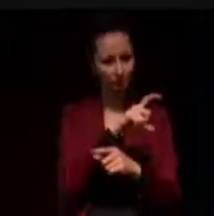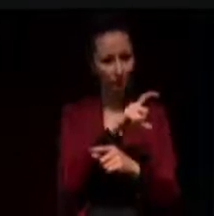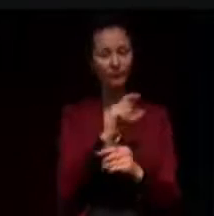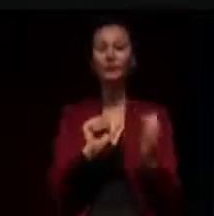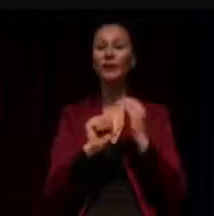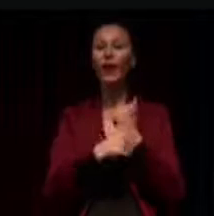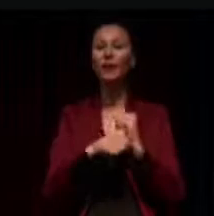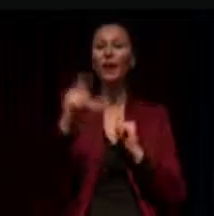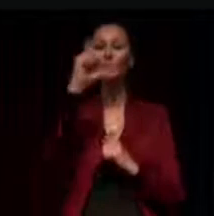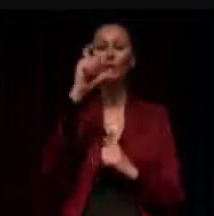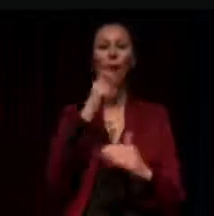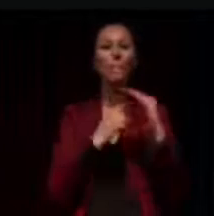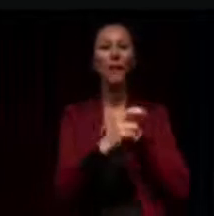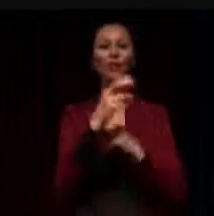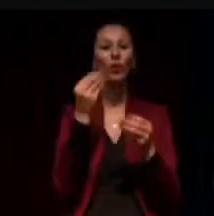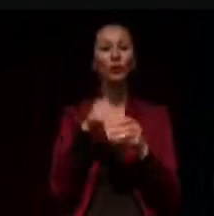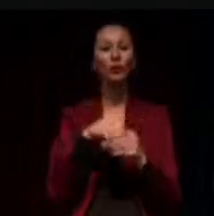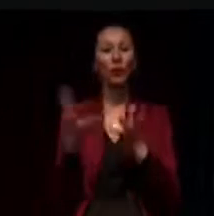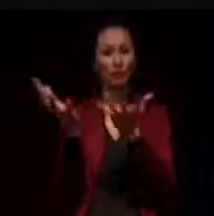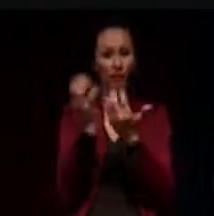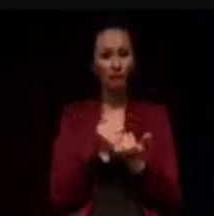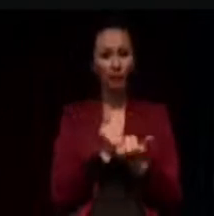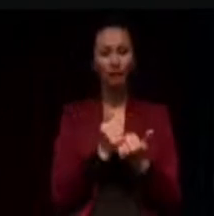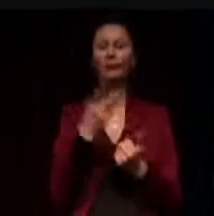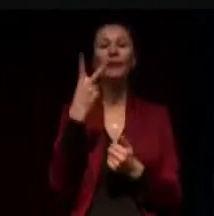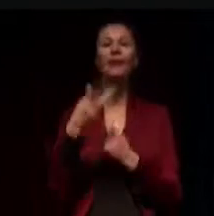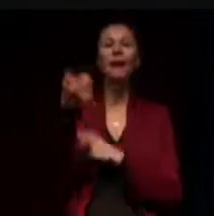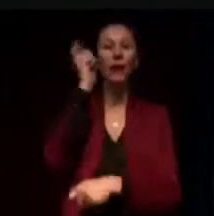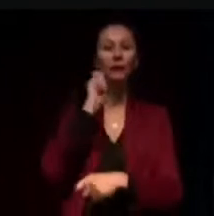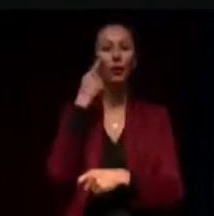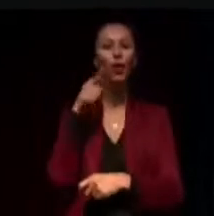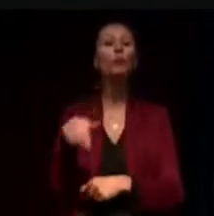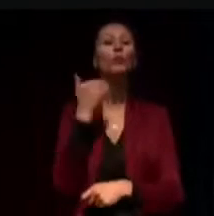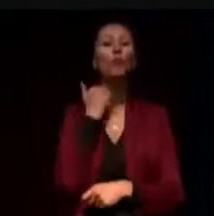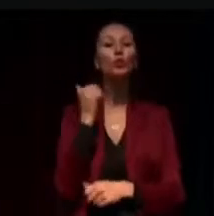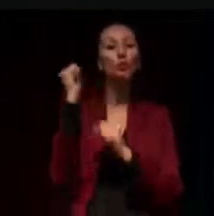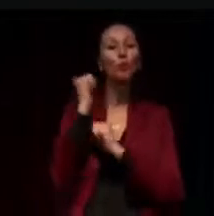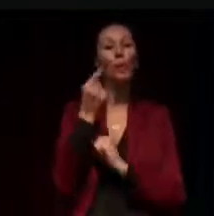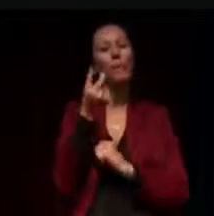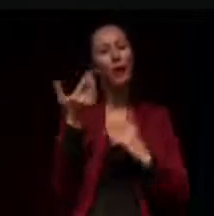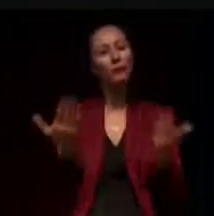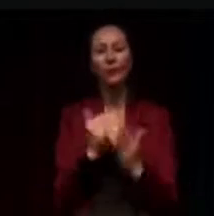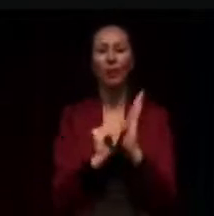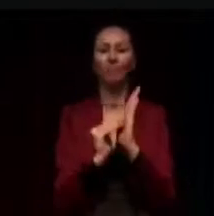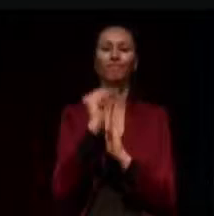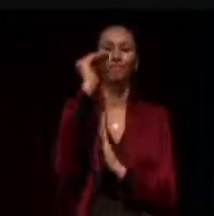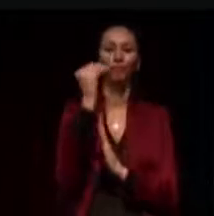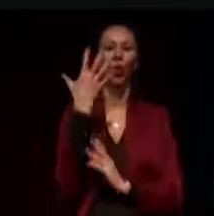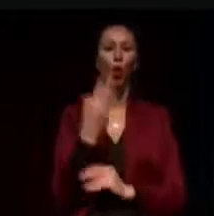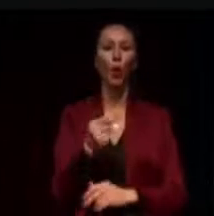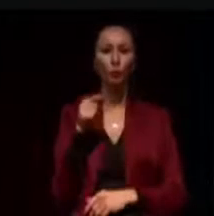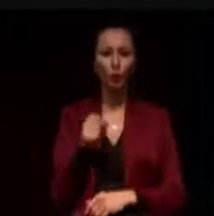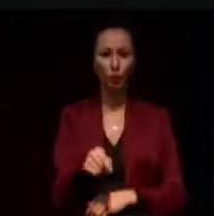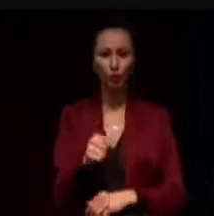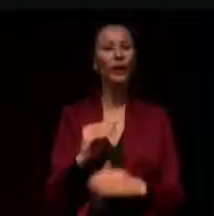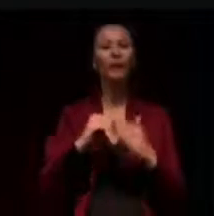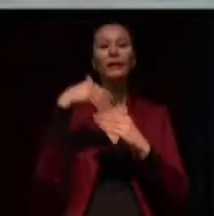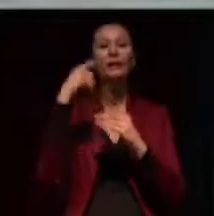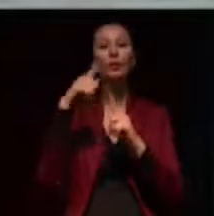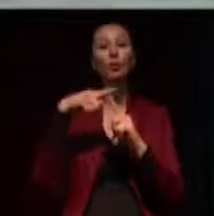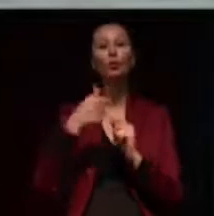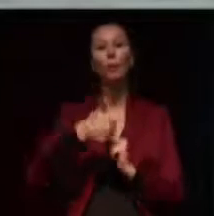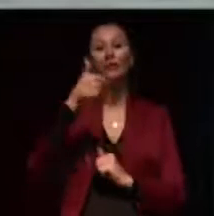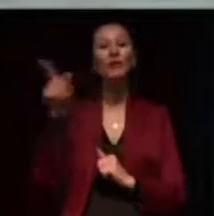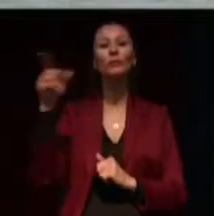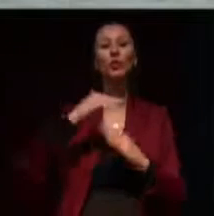vadelidir. Narlıdere ve Buca metrosuna alınan kredilerle de bu borç yükü biraz daha yukarıya çıkmıştır ki Duş